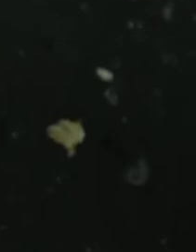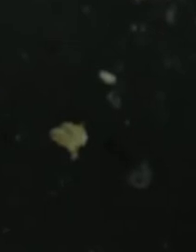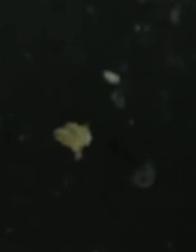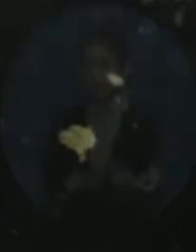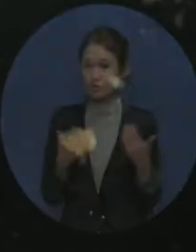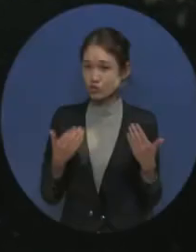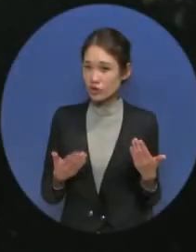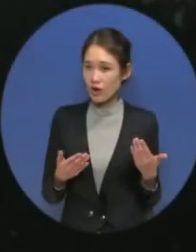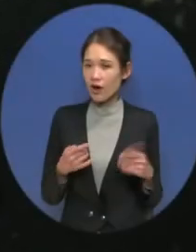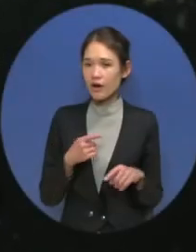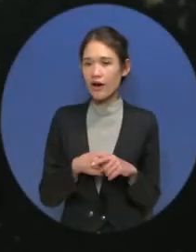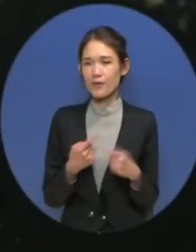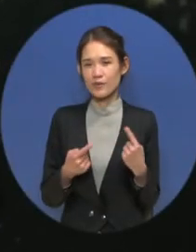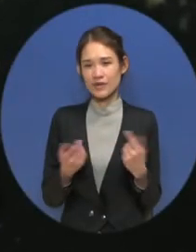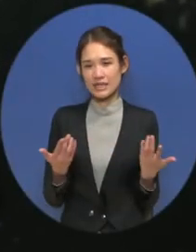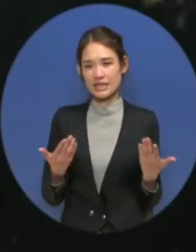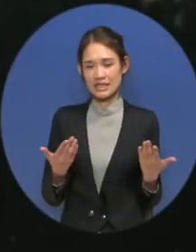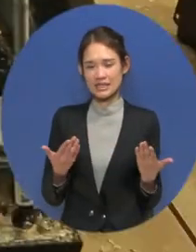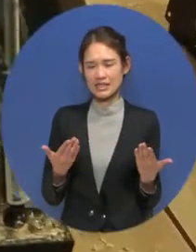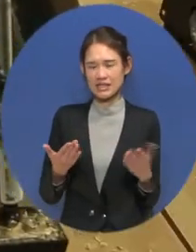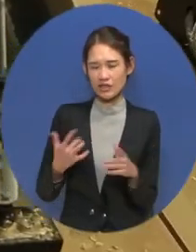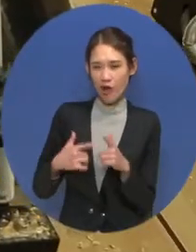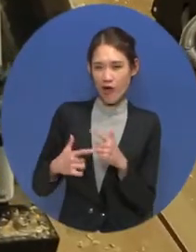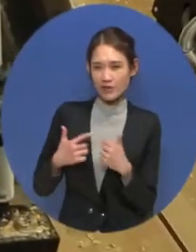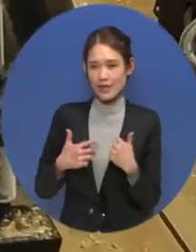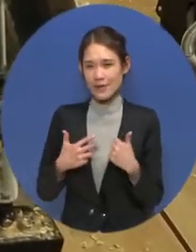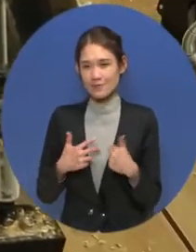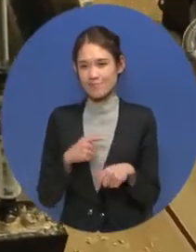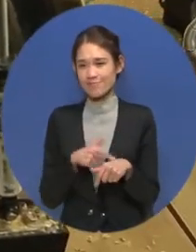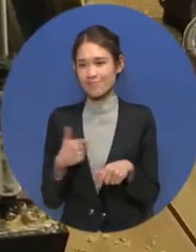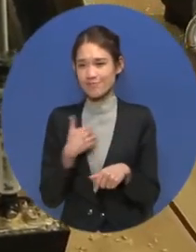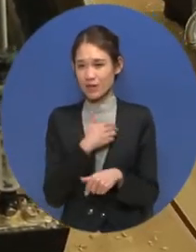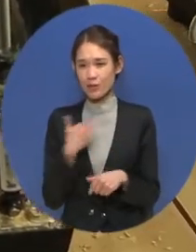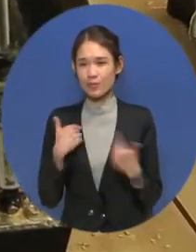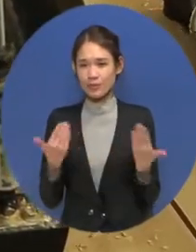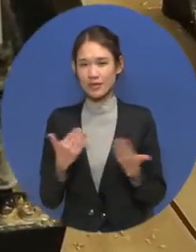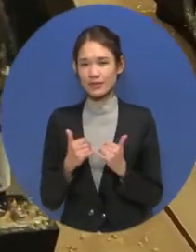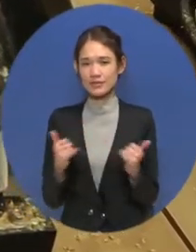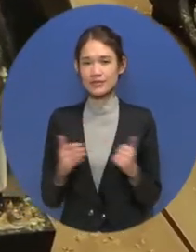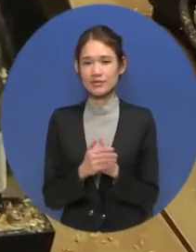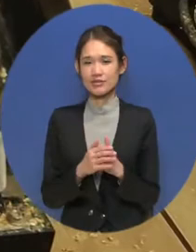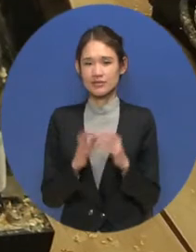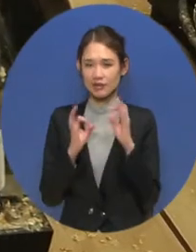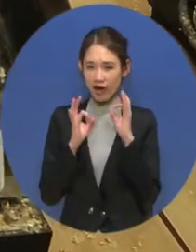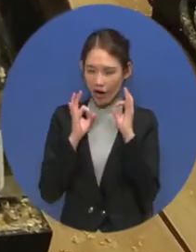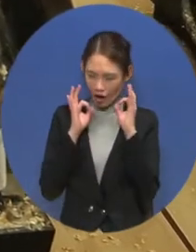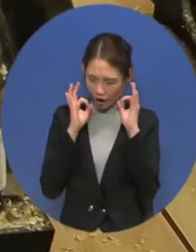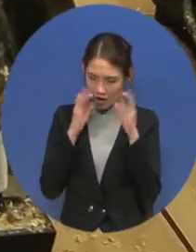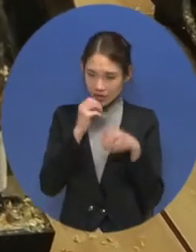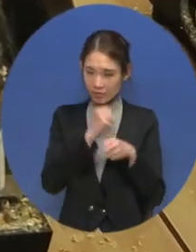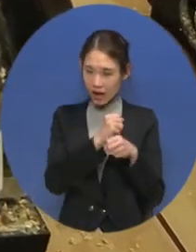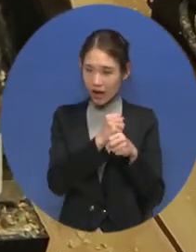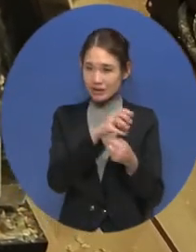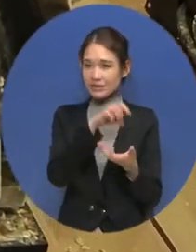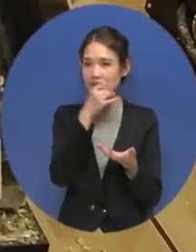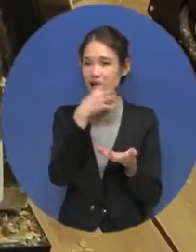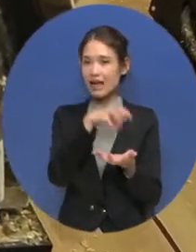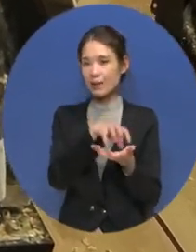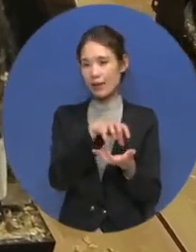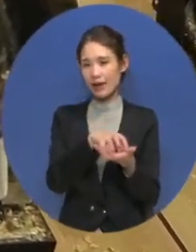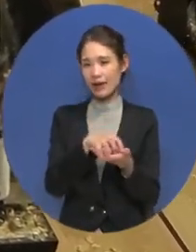쉬는 시간보다 일하는 시간을 더 즐긴다는 차오름의 근로자들. 정성껏 지은 다발